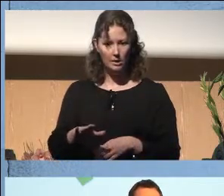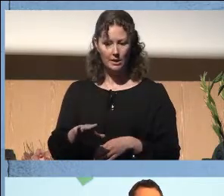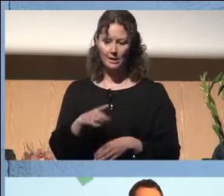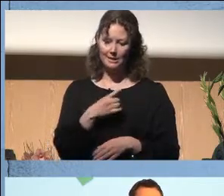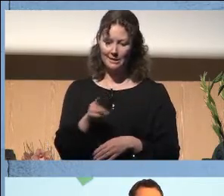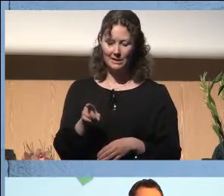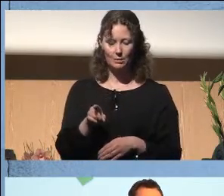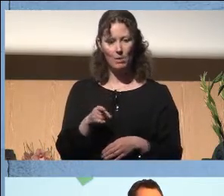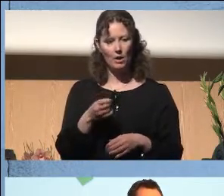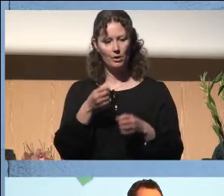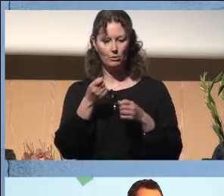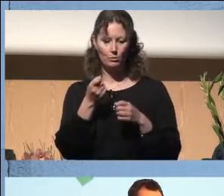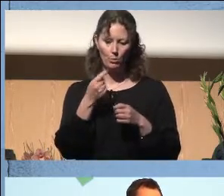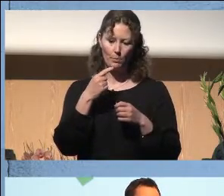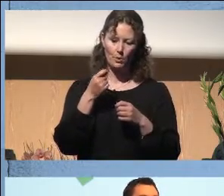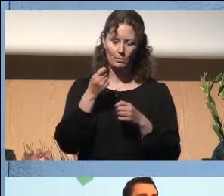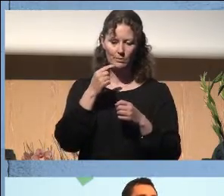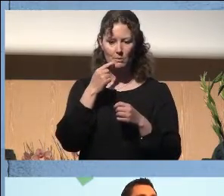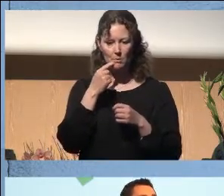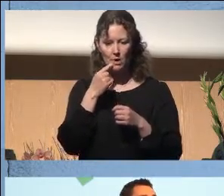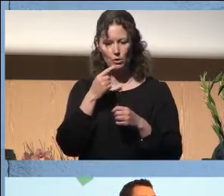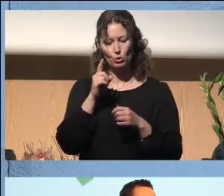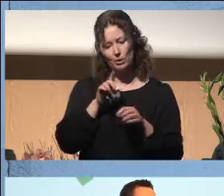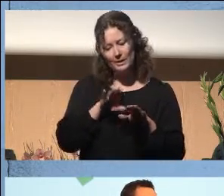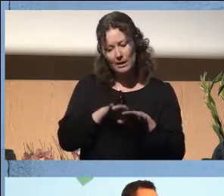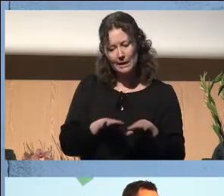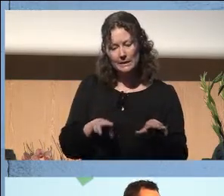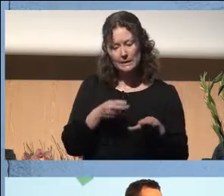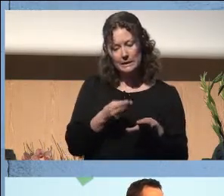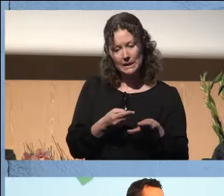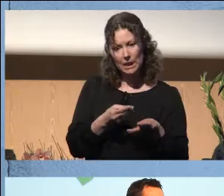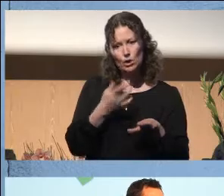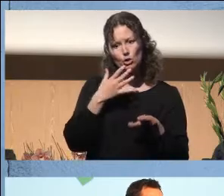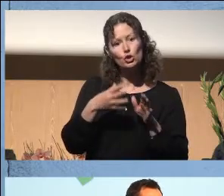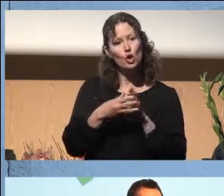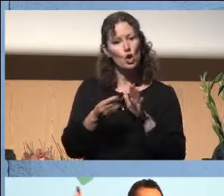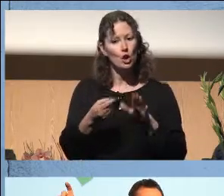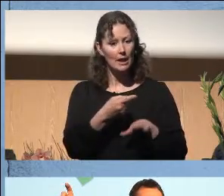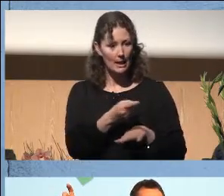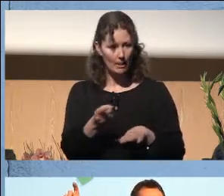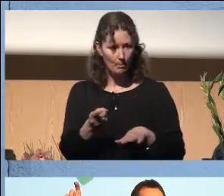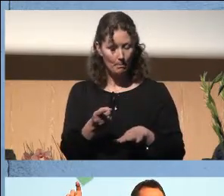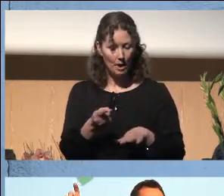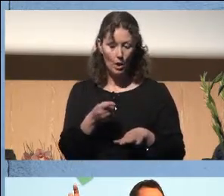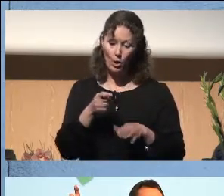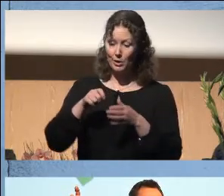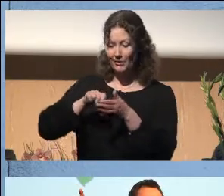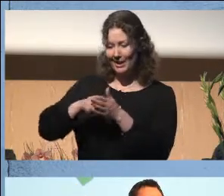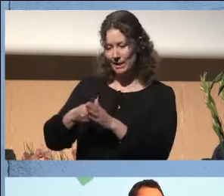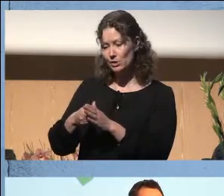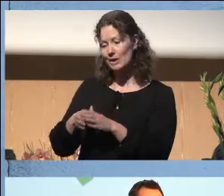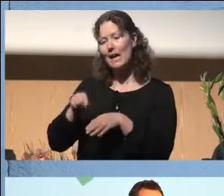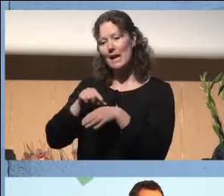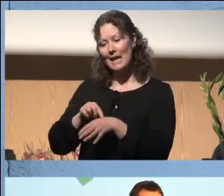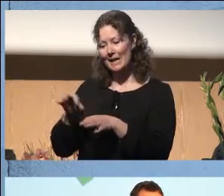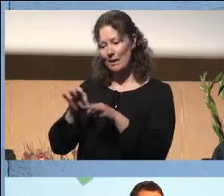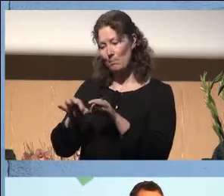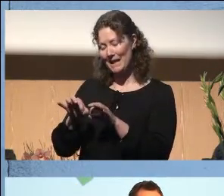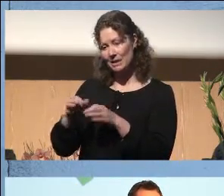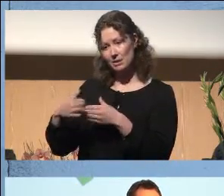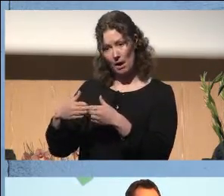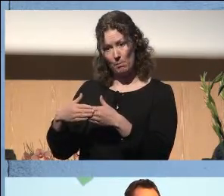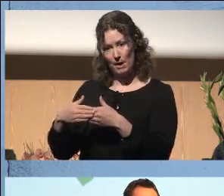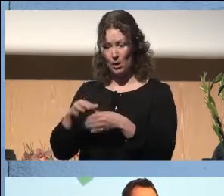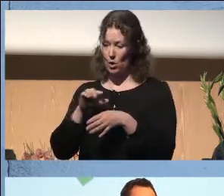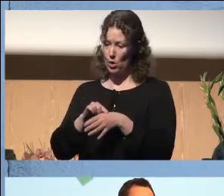några sockerlösning i munnen på barnet så att det kunde ligga stilla när man skulle röntga dem. Och det var inlåst i läkemedelsskåpet. Och dit hade